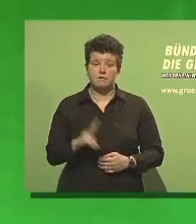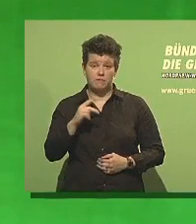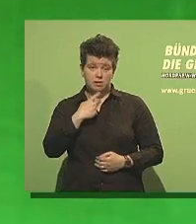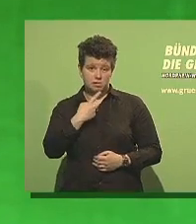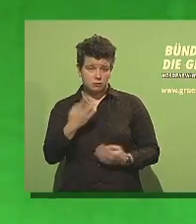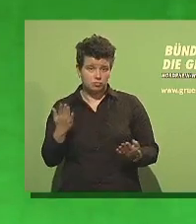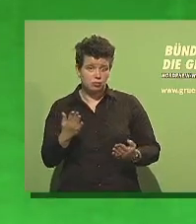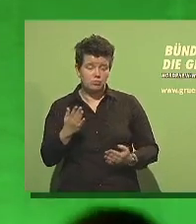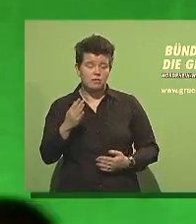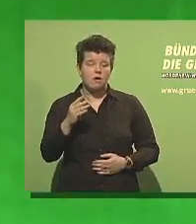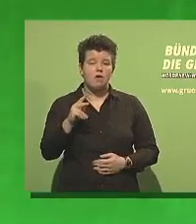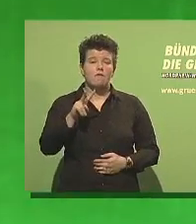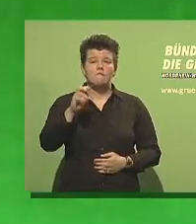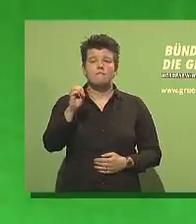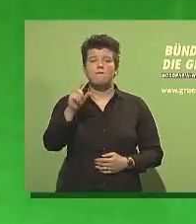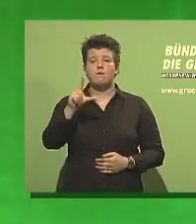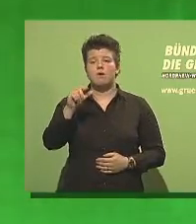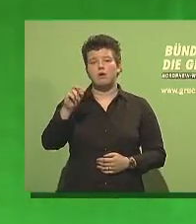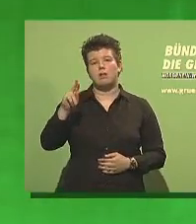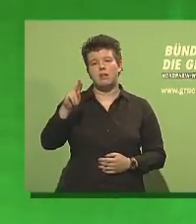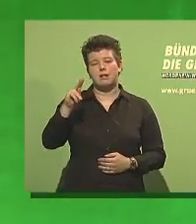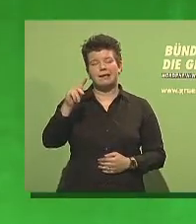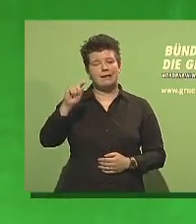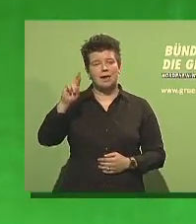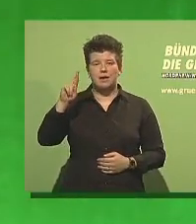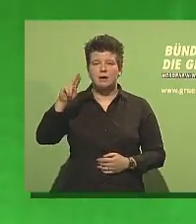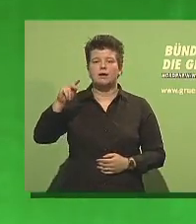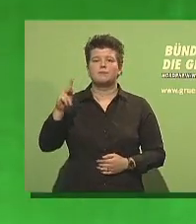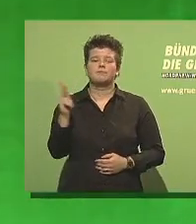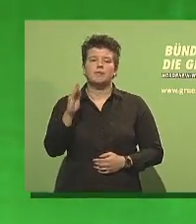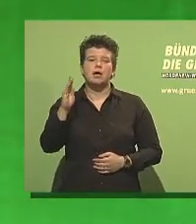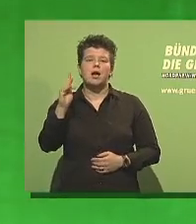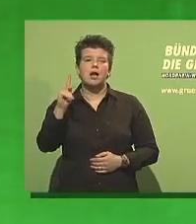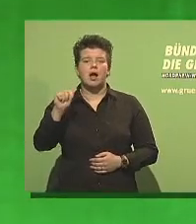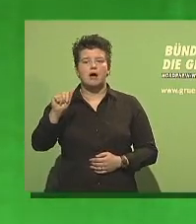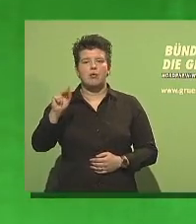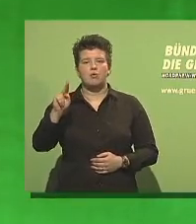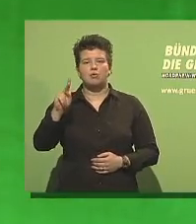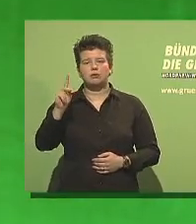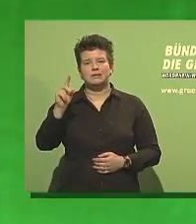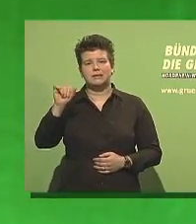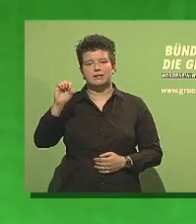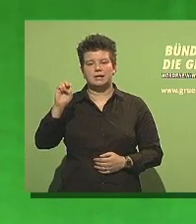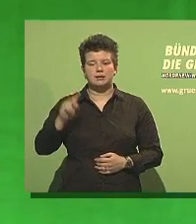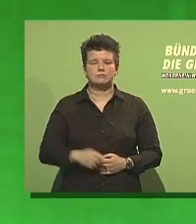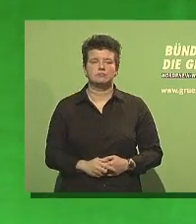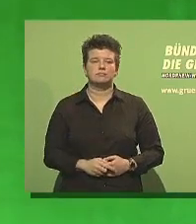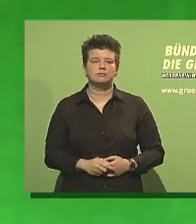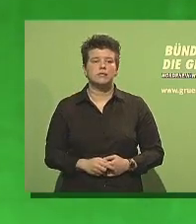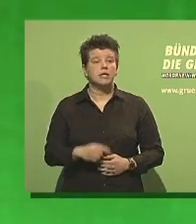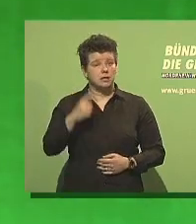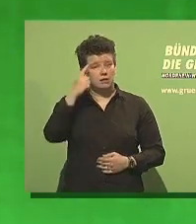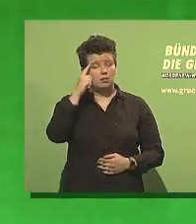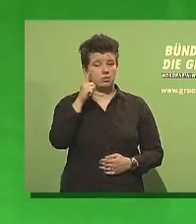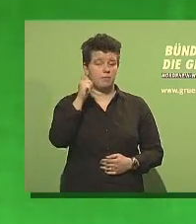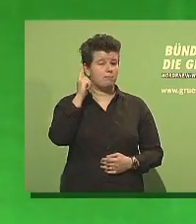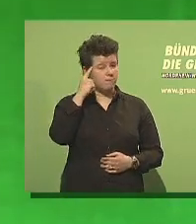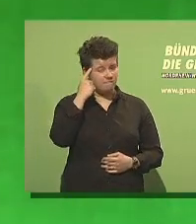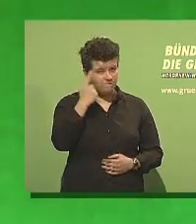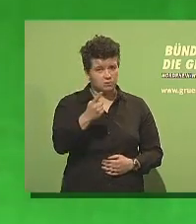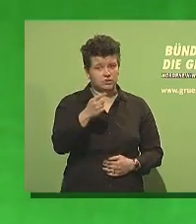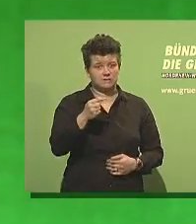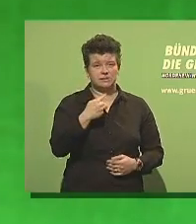der CDU-Bundestagsfraktion. Der spielt hier ganz bewusst und ganz populistisch mit